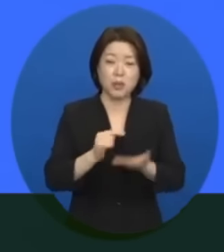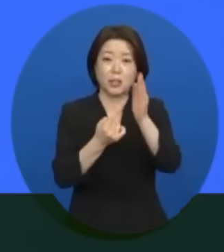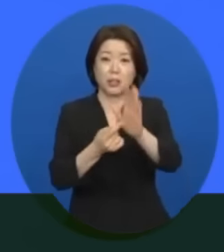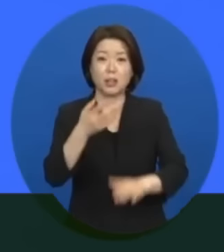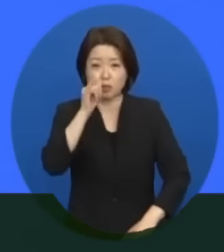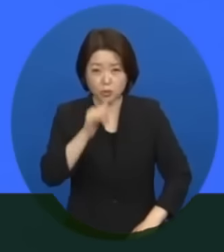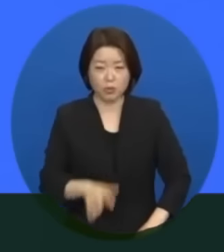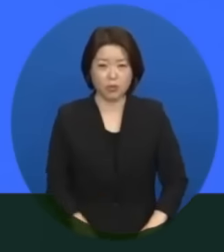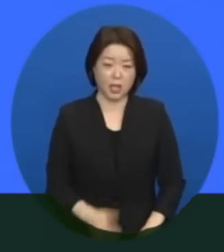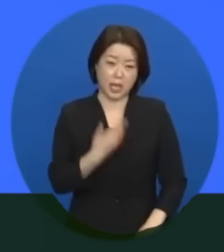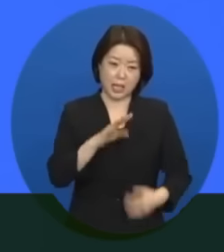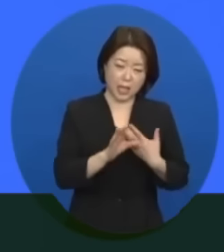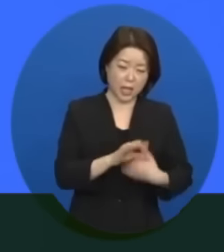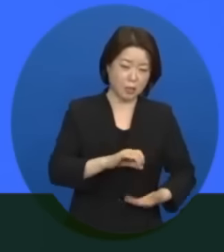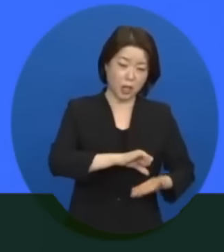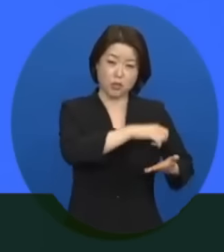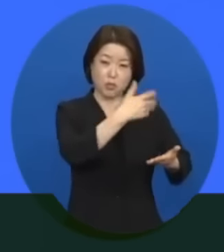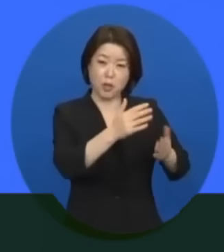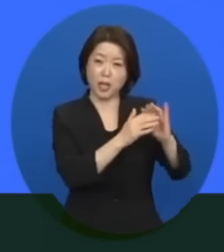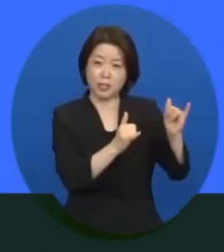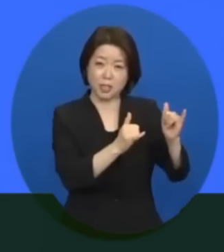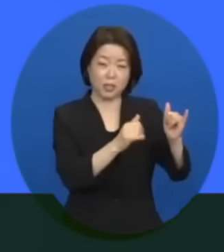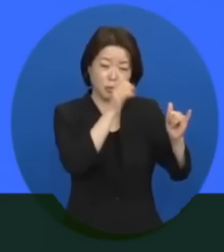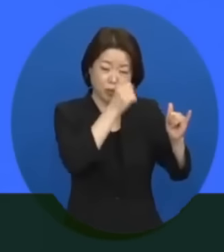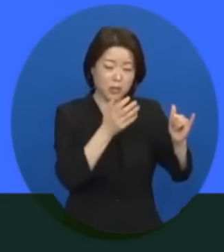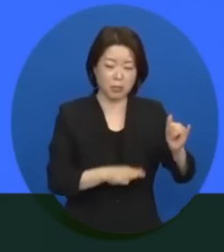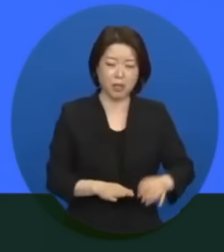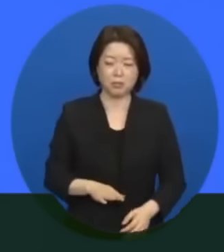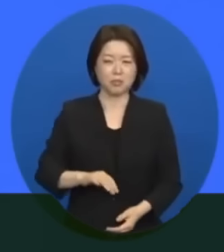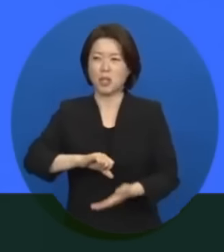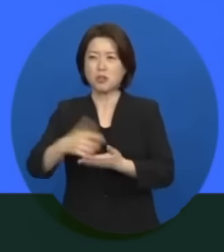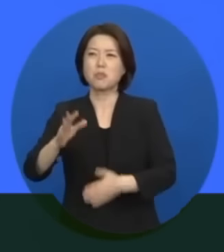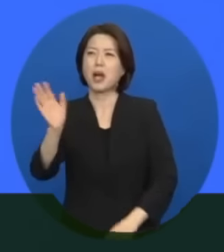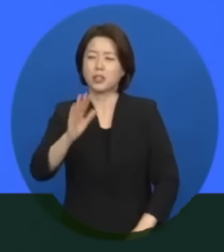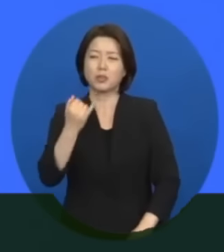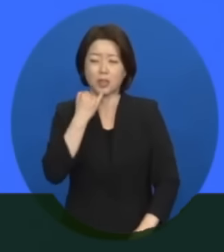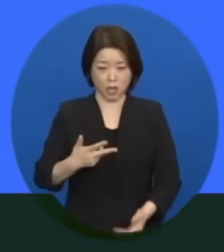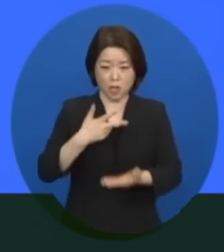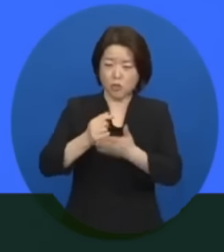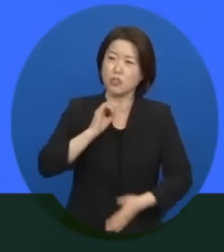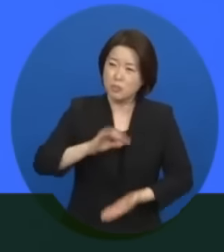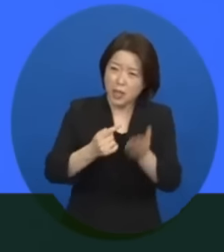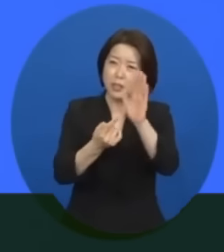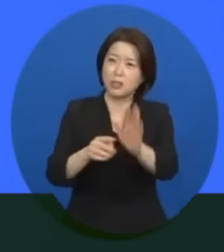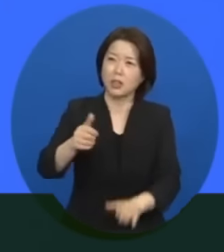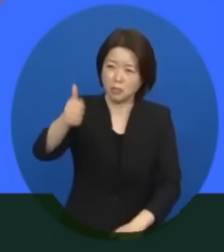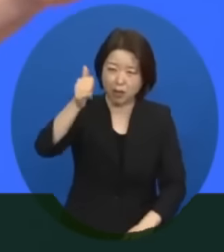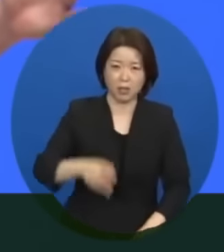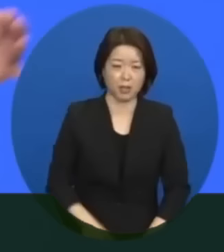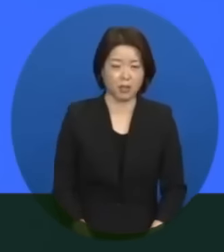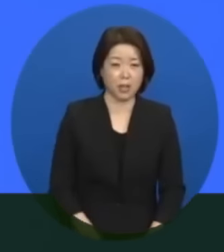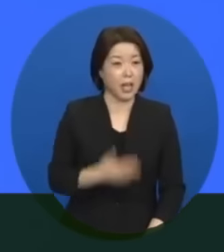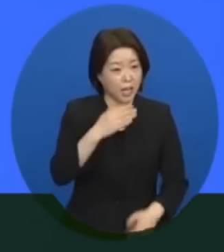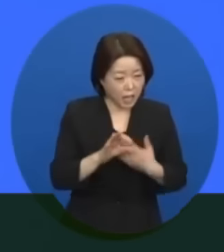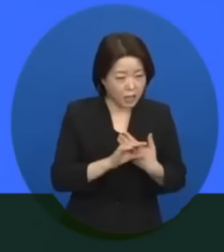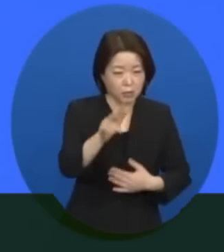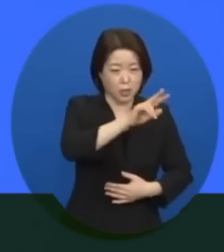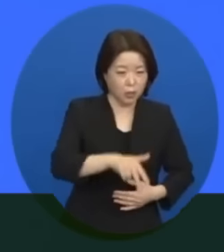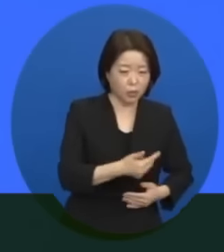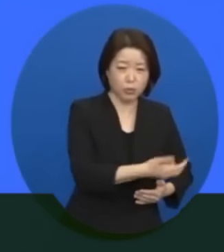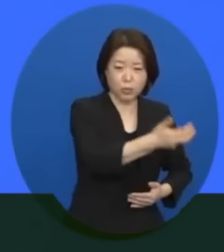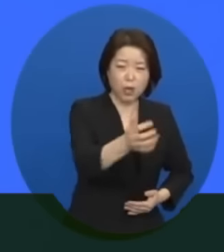기왕이면 좀 알려는 자가 좋지만 무명이어도 좋습니다 주님만 드러날 수 있다면 면 전국에 돌아다 것이 좋겠습니다 아니어도